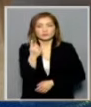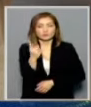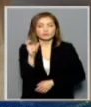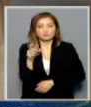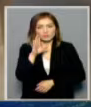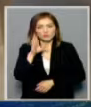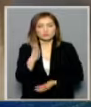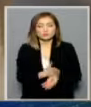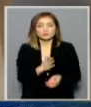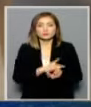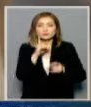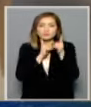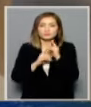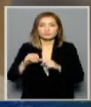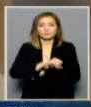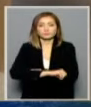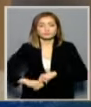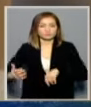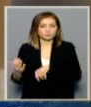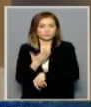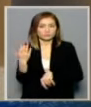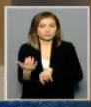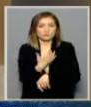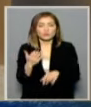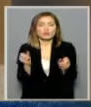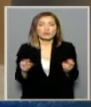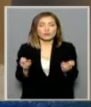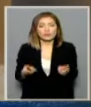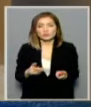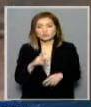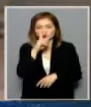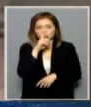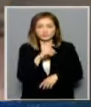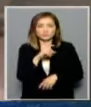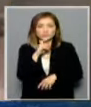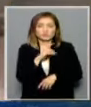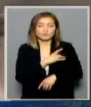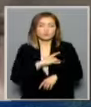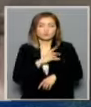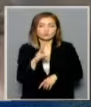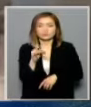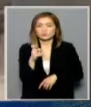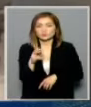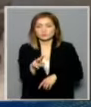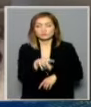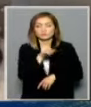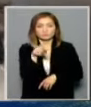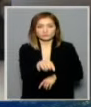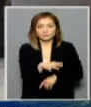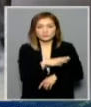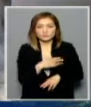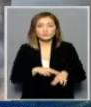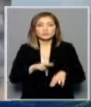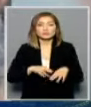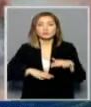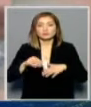анықталған. Отырысқа жиналғандар шекарадан есірткі өнімдерін неге өткізіп қойып жатырмыз деген сауалдарын Нұрхан Оразбаевқа төтесінен тастады.